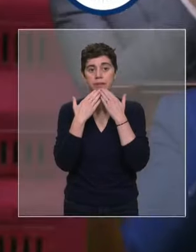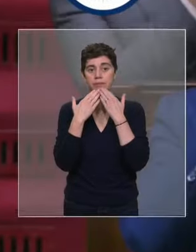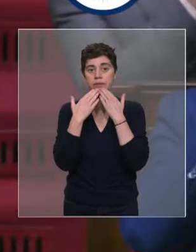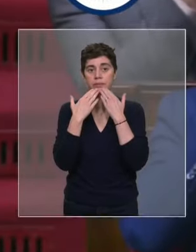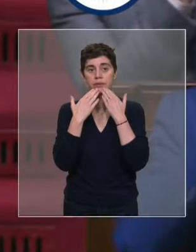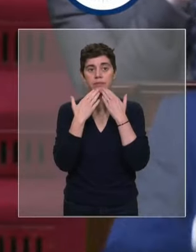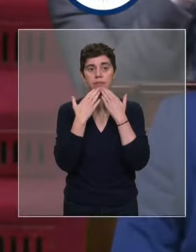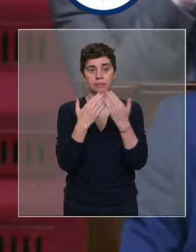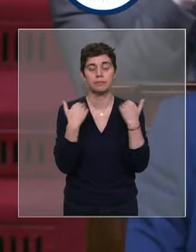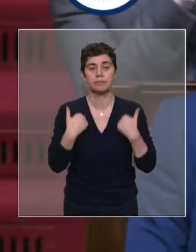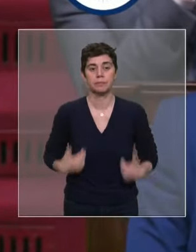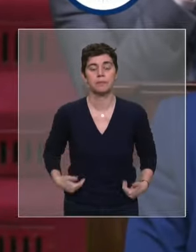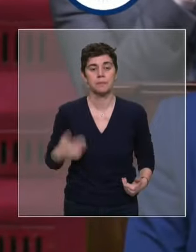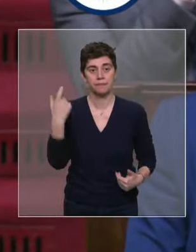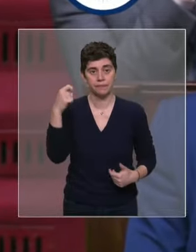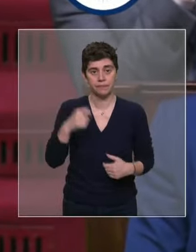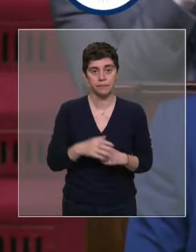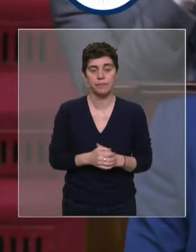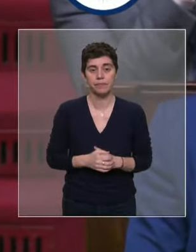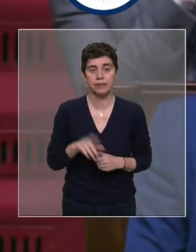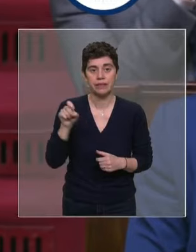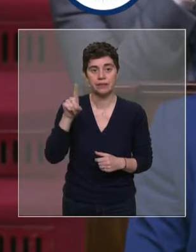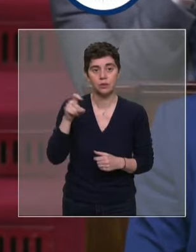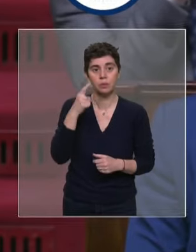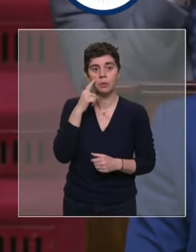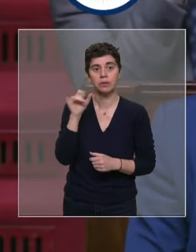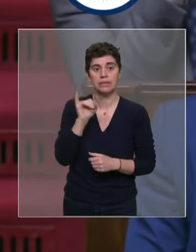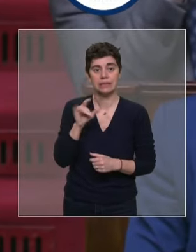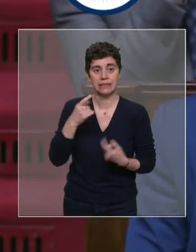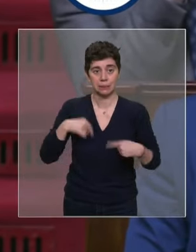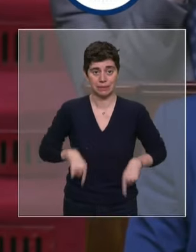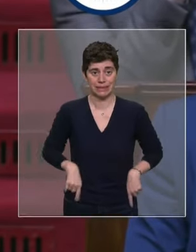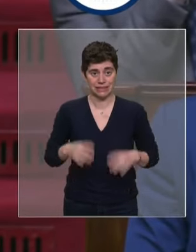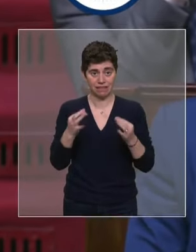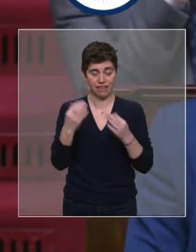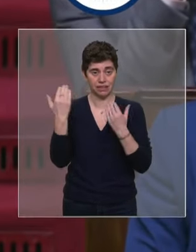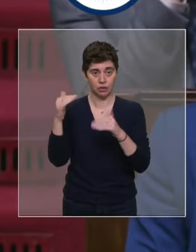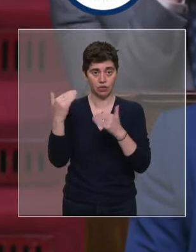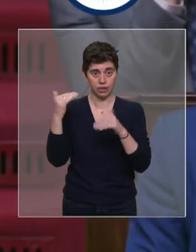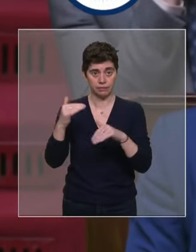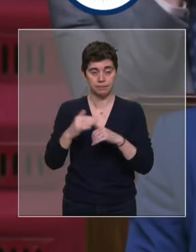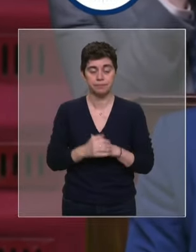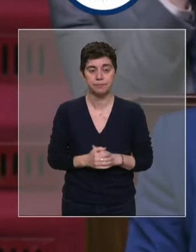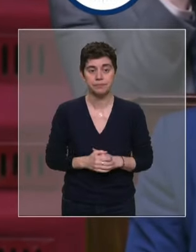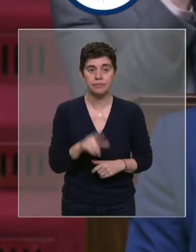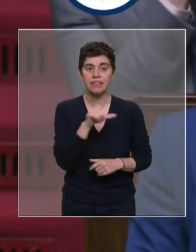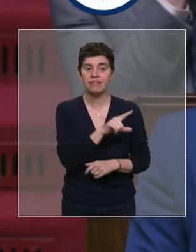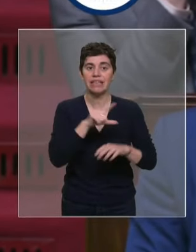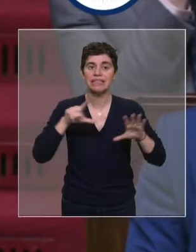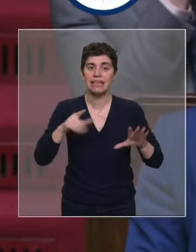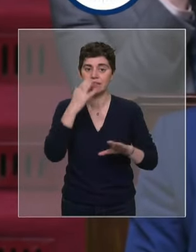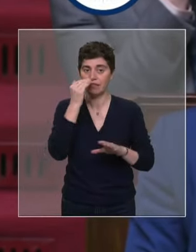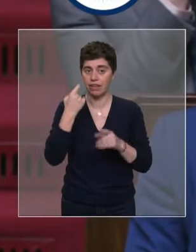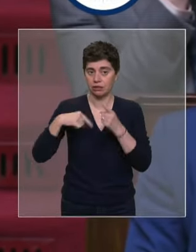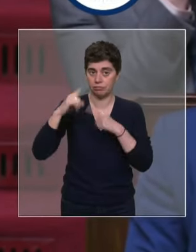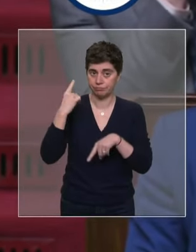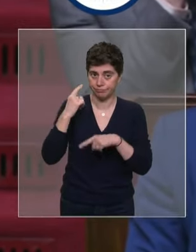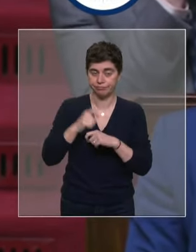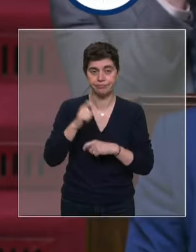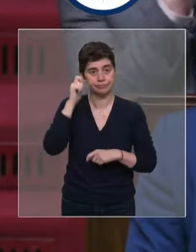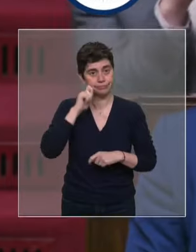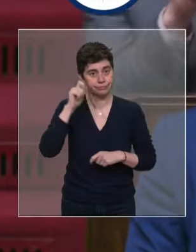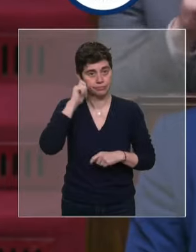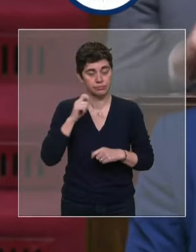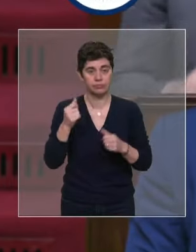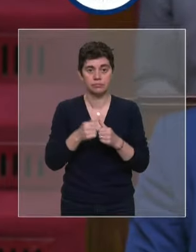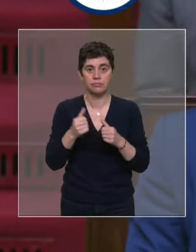Merci, madame la présidente. Ma question s'adresse à monsieur le ministre des Affaires étrangères. Monsieur le ministre, le 27 février dernier, Emmanuel Macron recevait